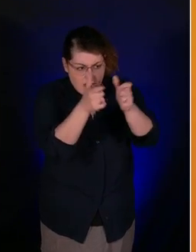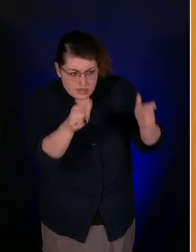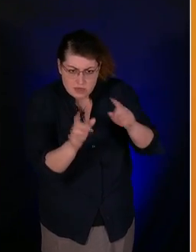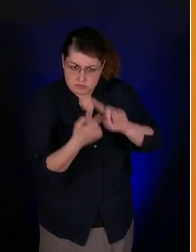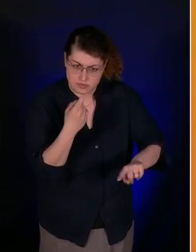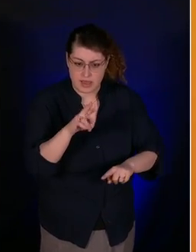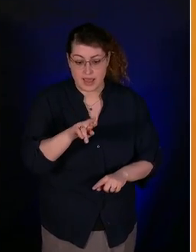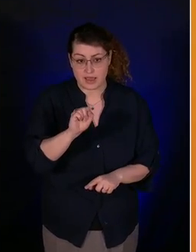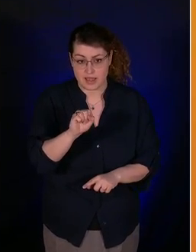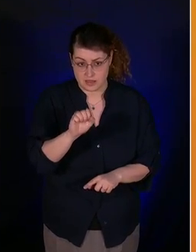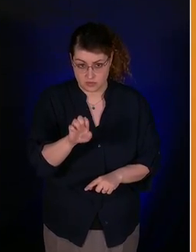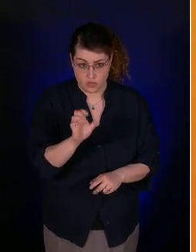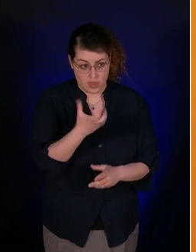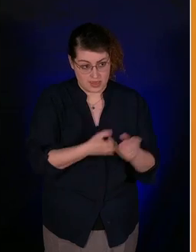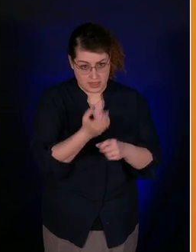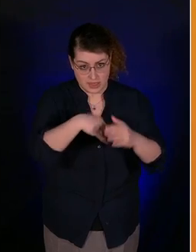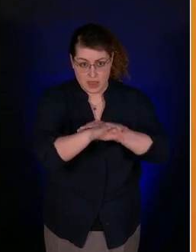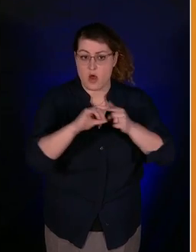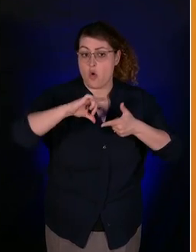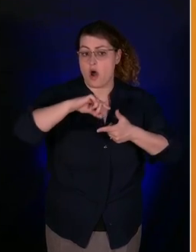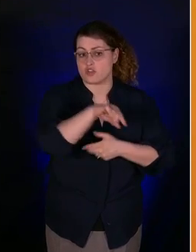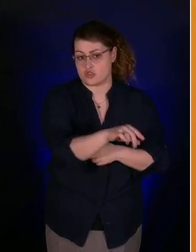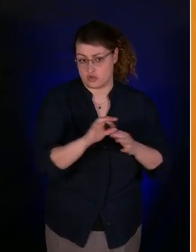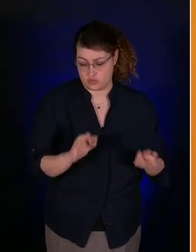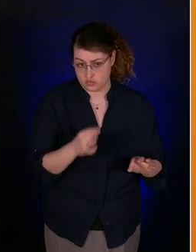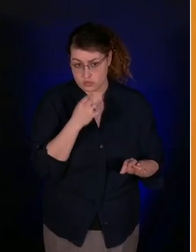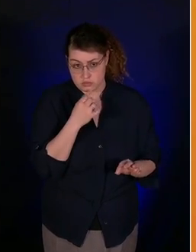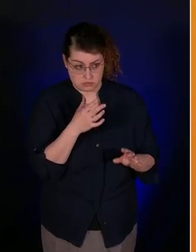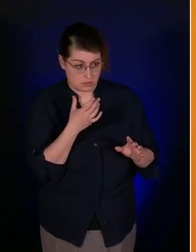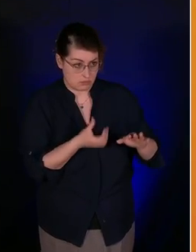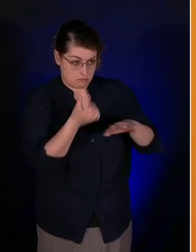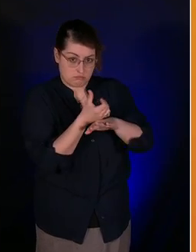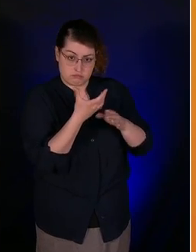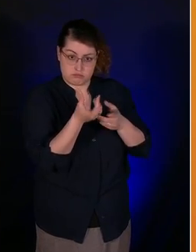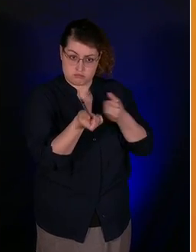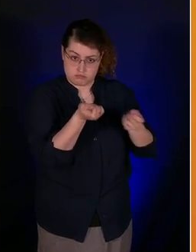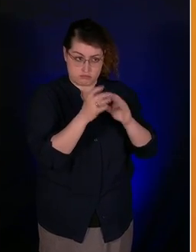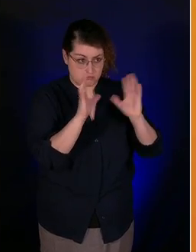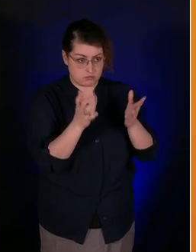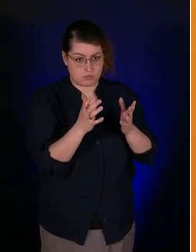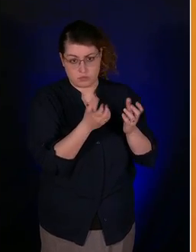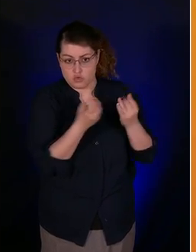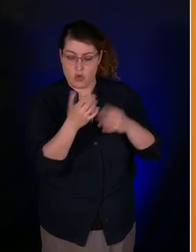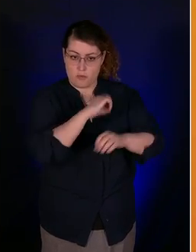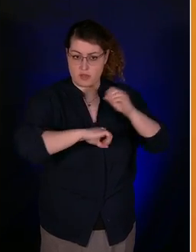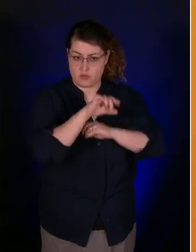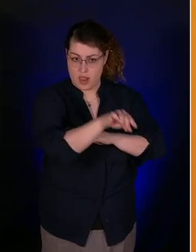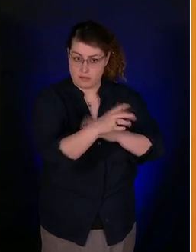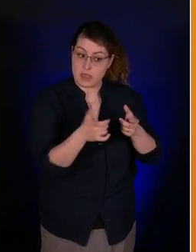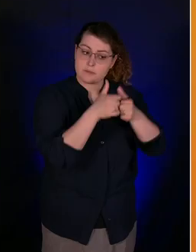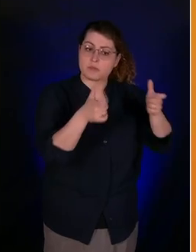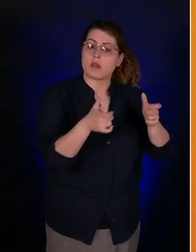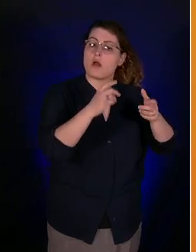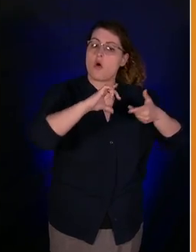RSE a même été créée à Orange, rattachée au service communication et non aux directions opérationnelles. Tout est dit. Orange s'est fixé pour